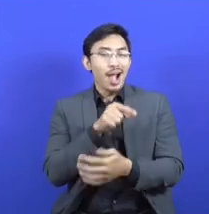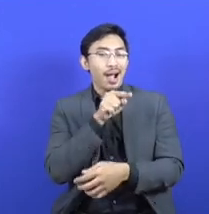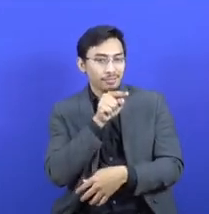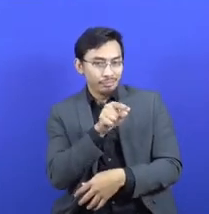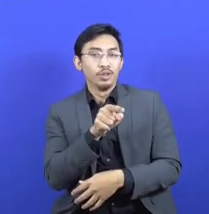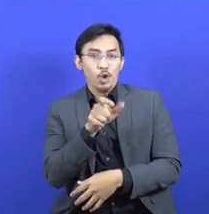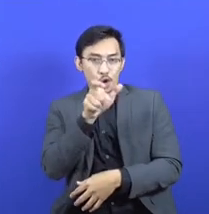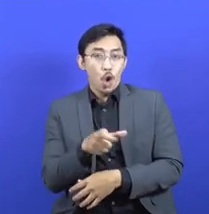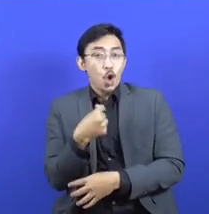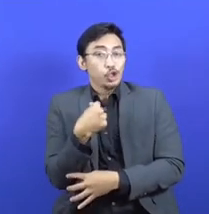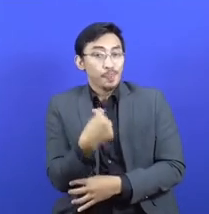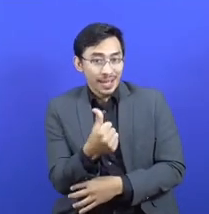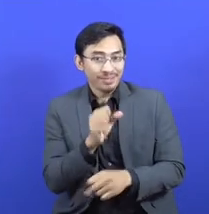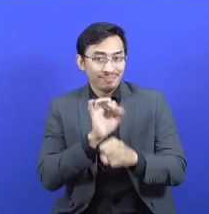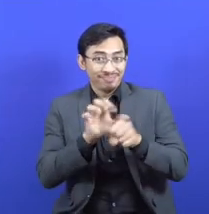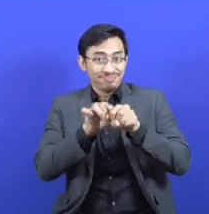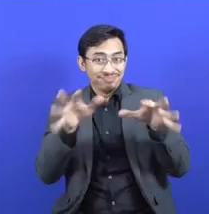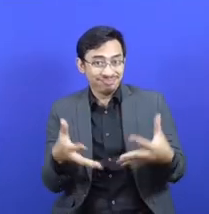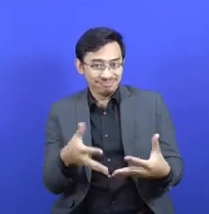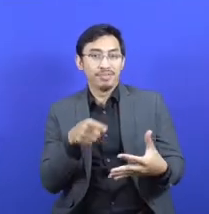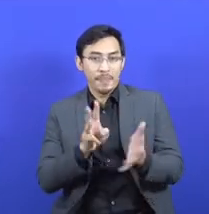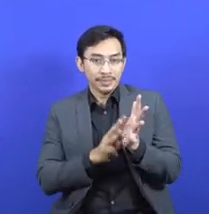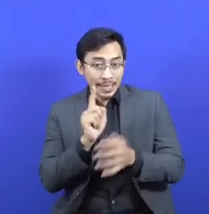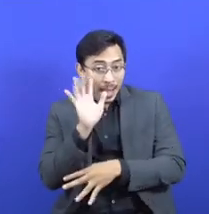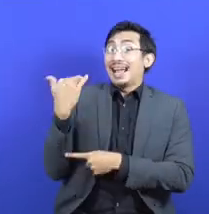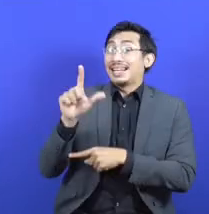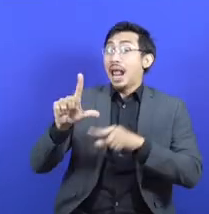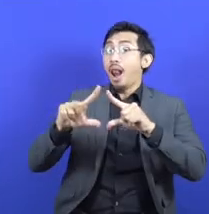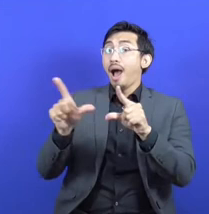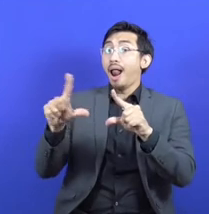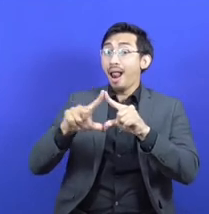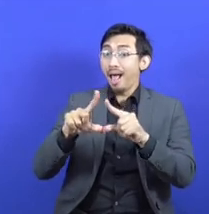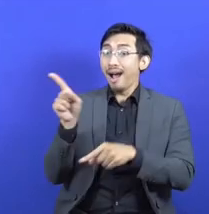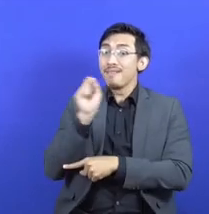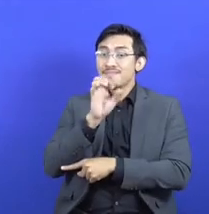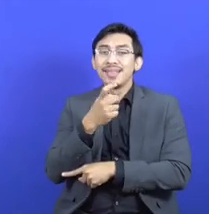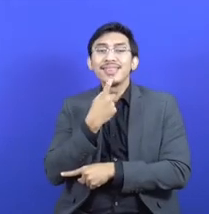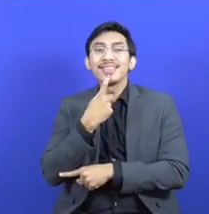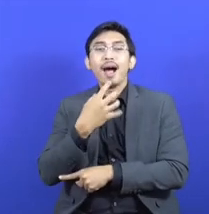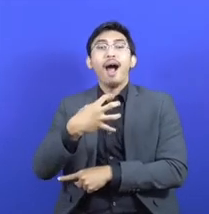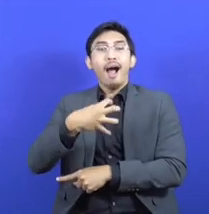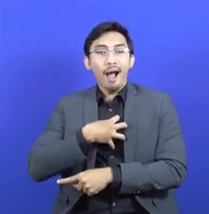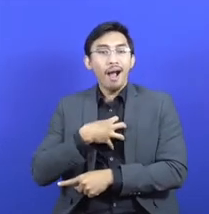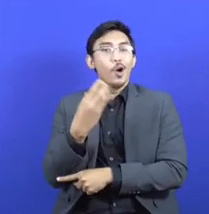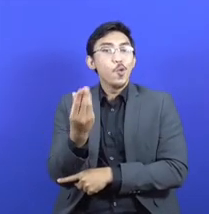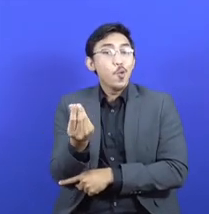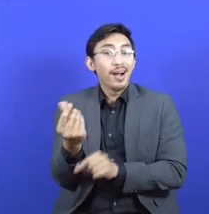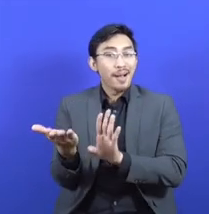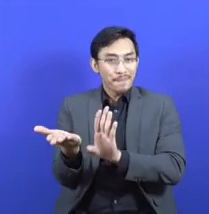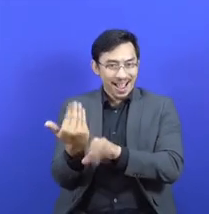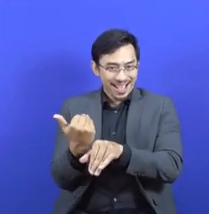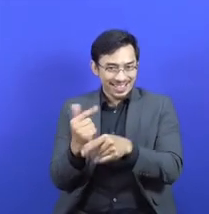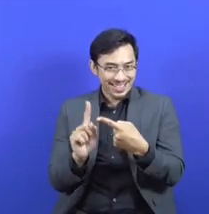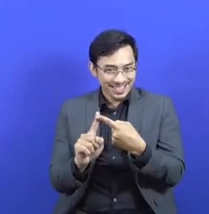sebenarnya yang dihadapi konsumen pada pandemi COVID ini. Seperti yang komplainnya Lala tadi mengenai